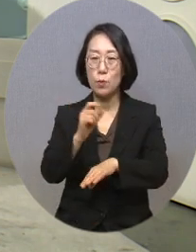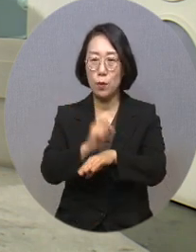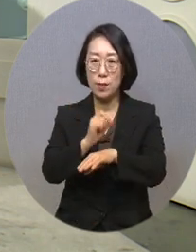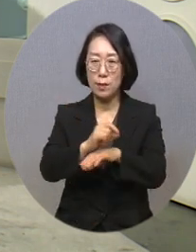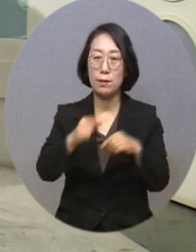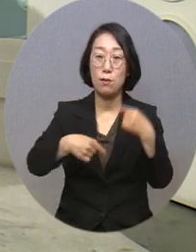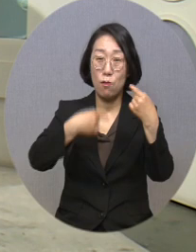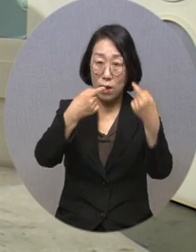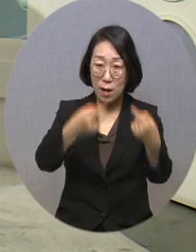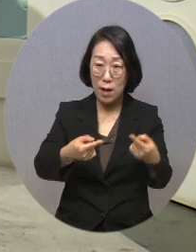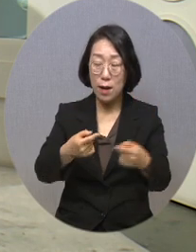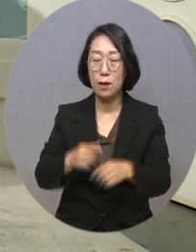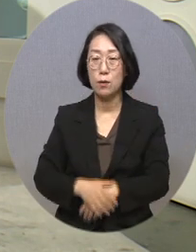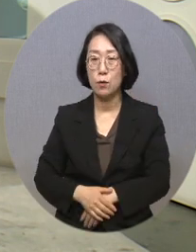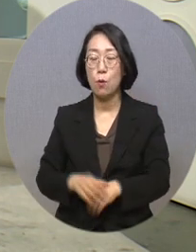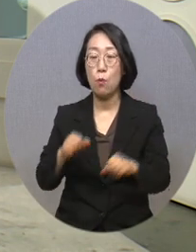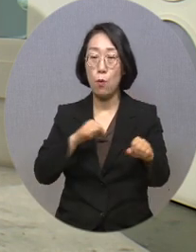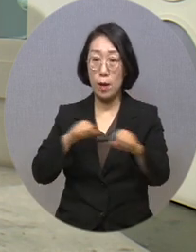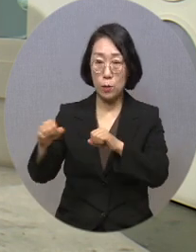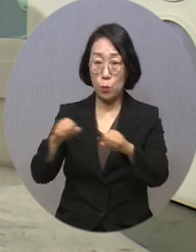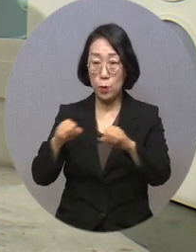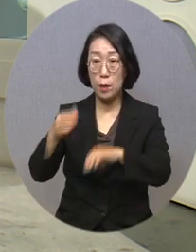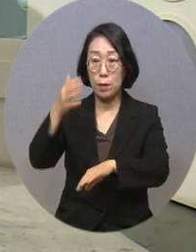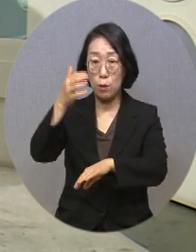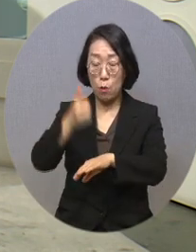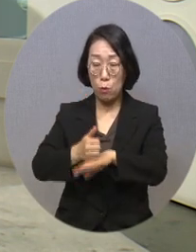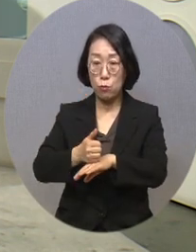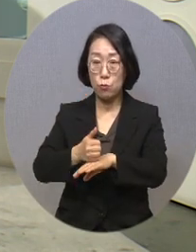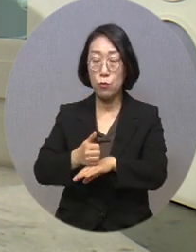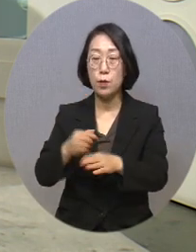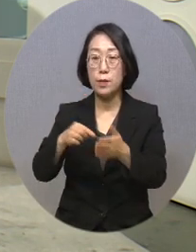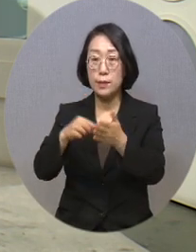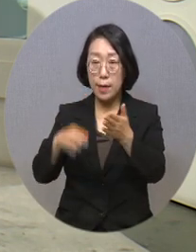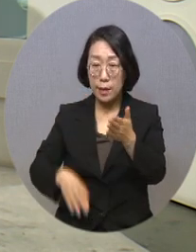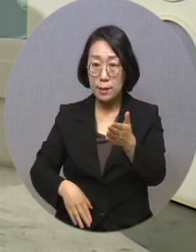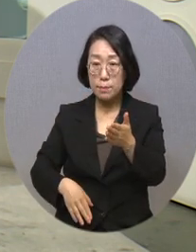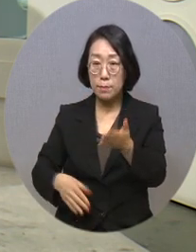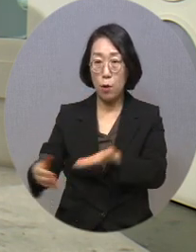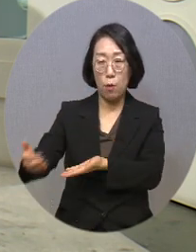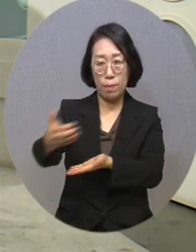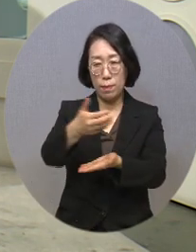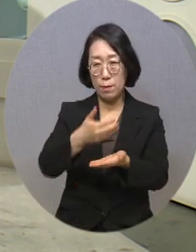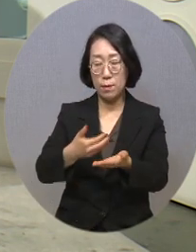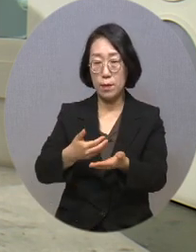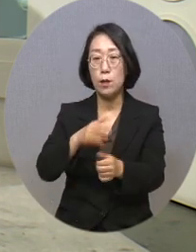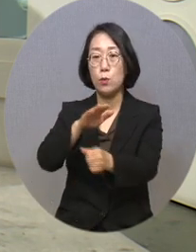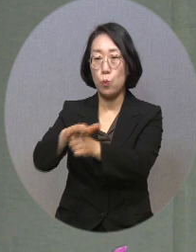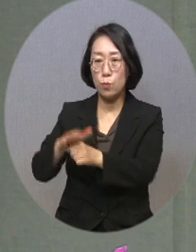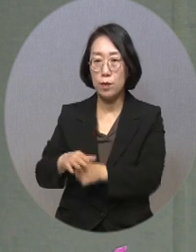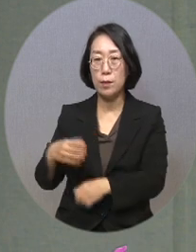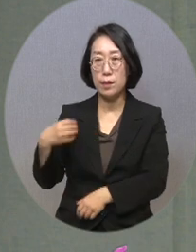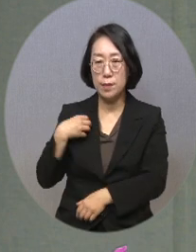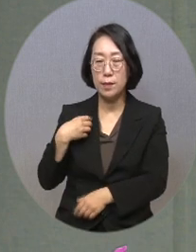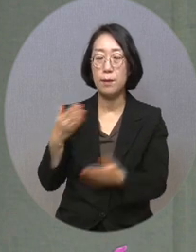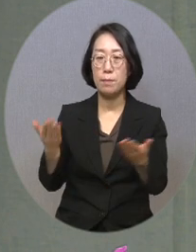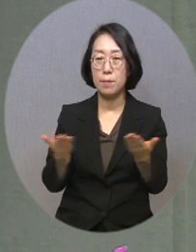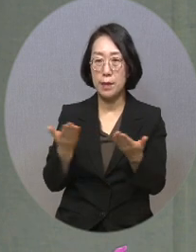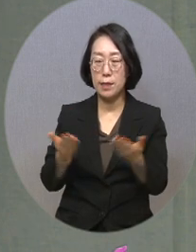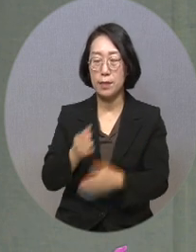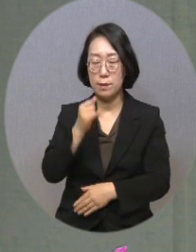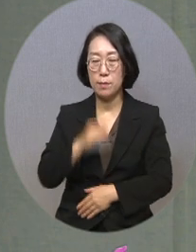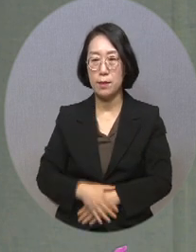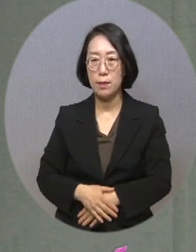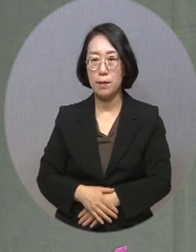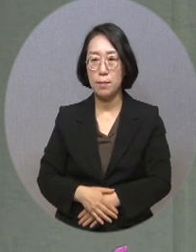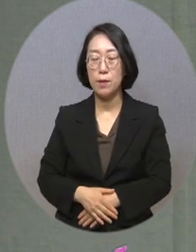해서 세무사들이 활동이 결국은 납세자들을 돕는 그렇죠. 그런 일들을 하고 있습니다. 네, 그러면